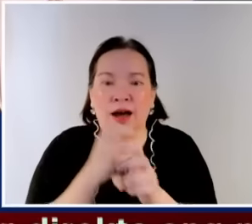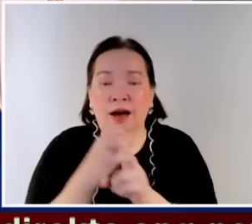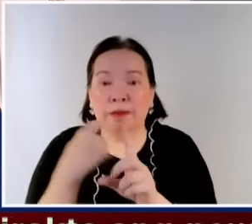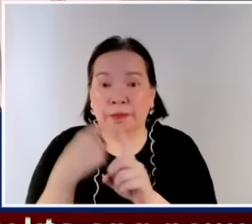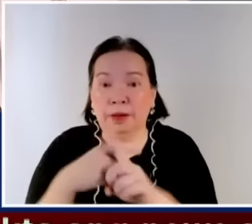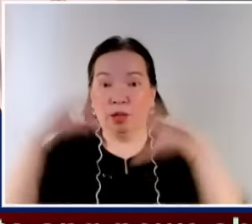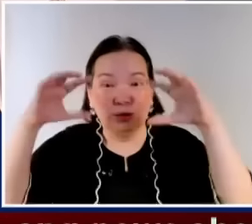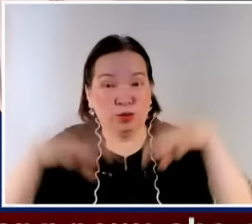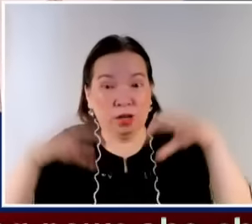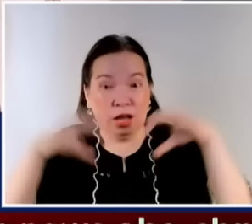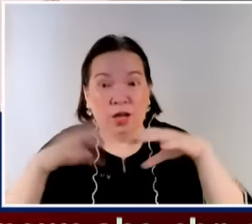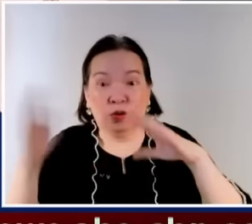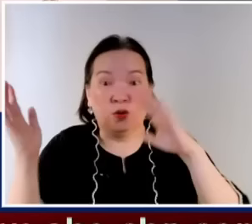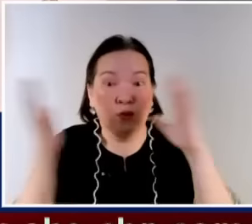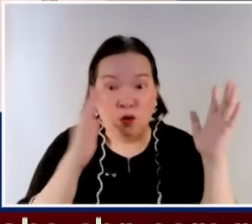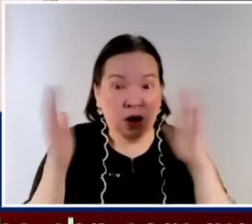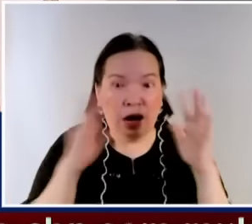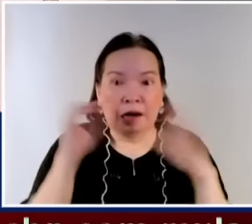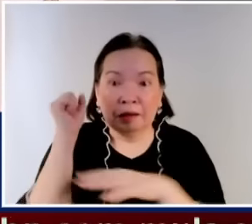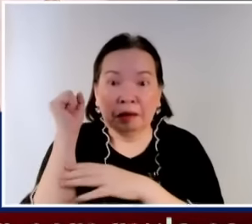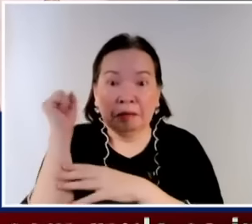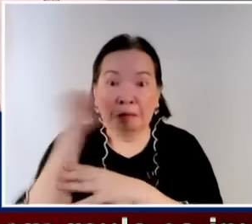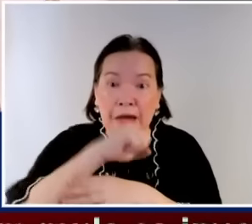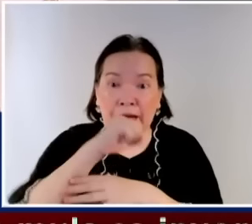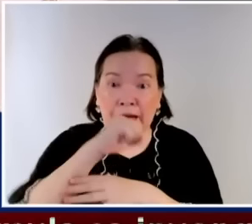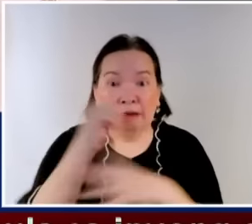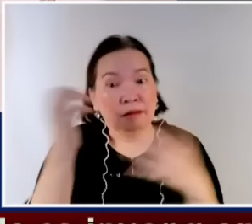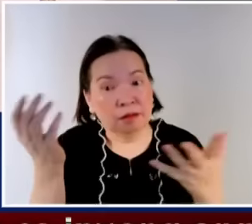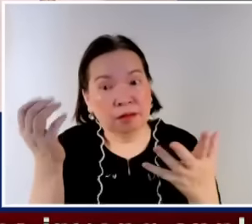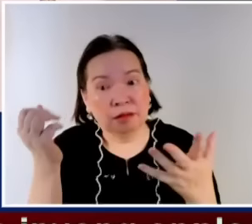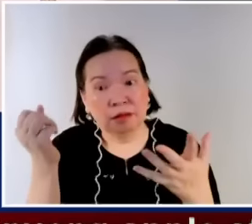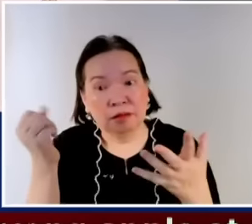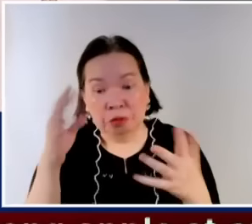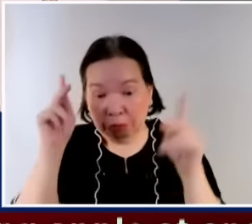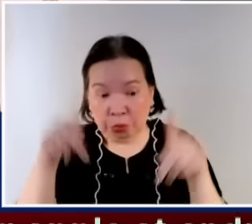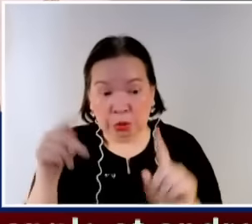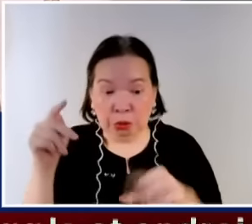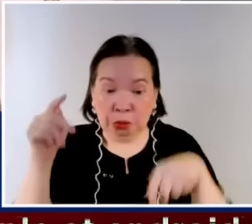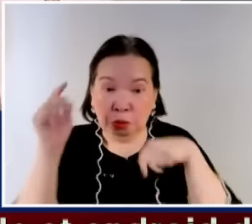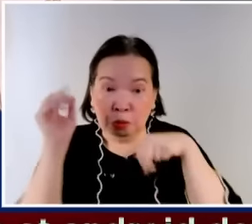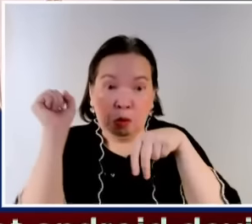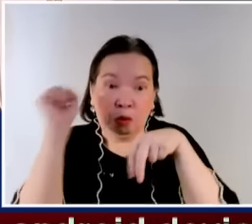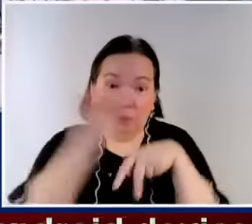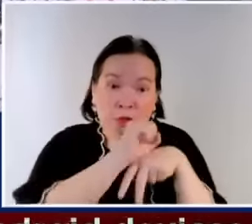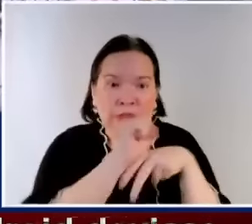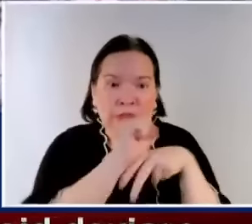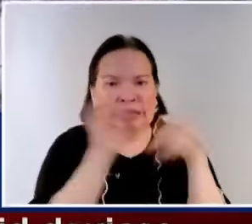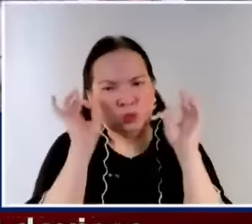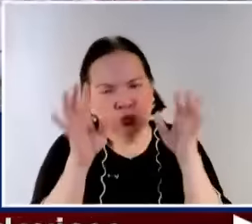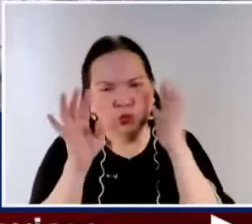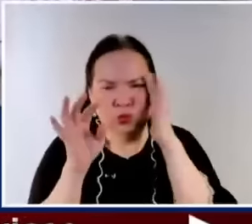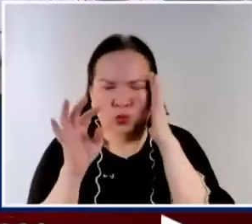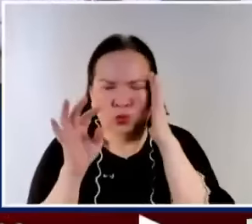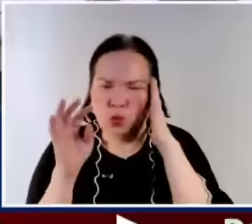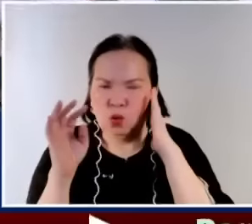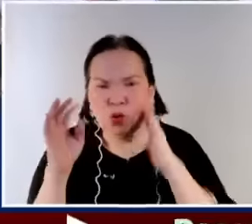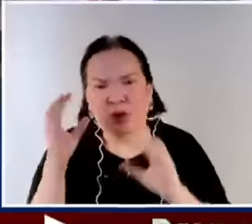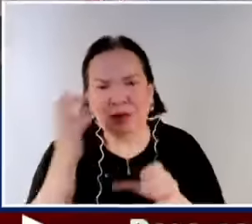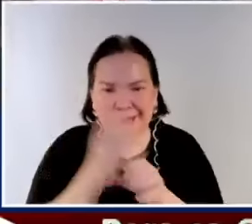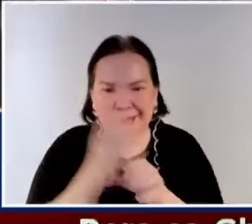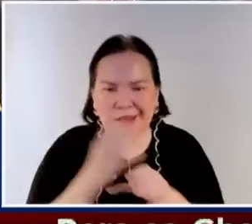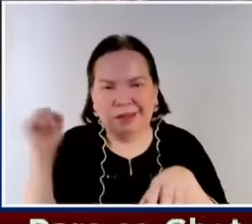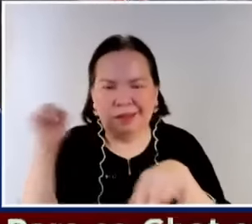may hangin na pwede siyang mabali, tumaob, may mabagsakan na pedestrian or motorista. Nagbabala naman